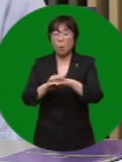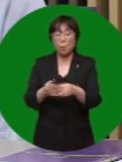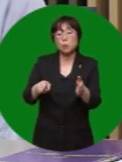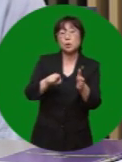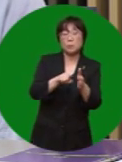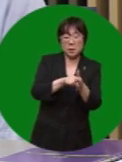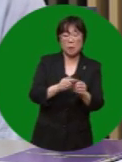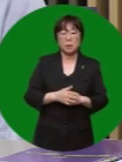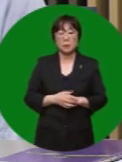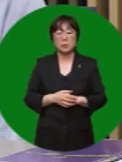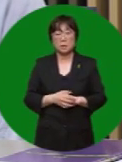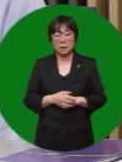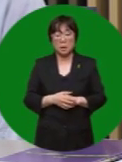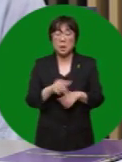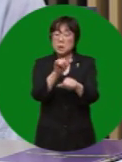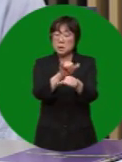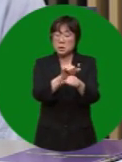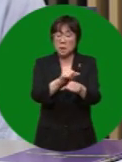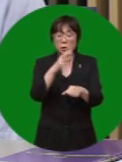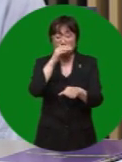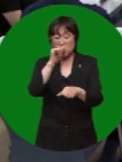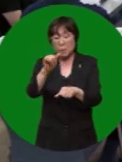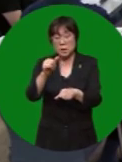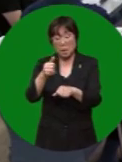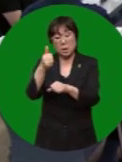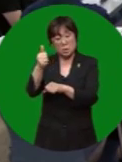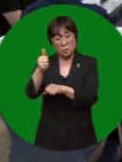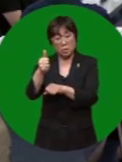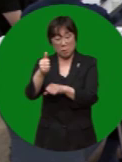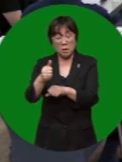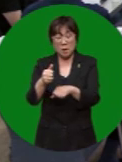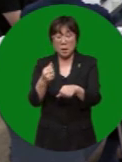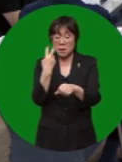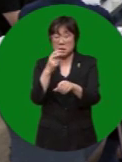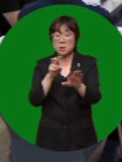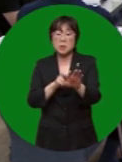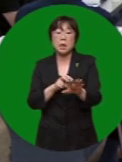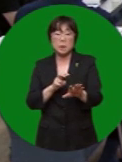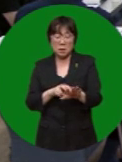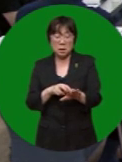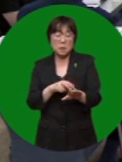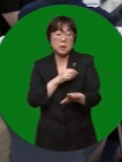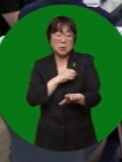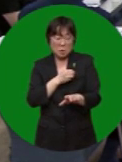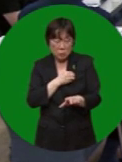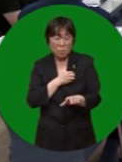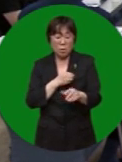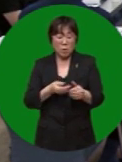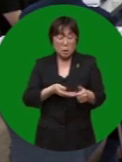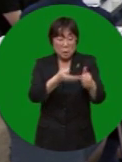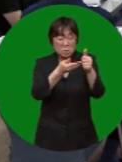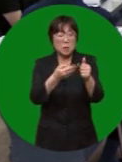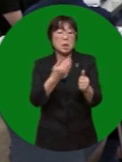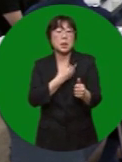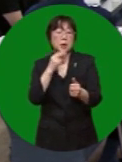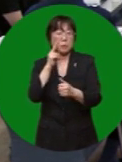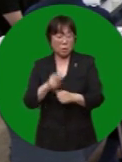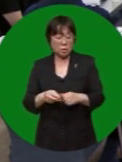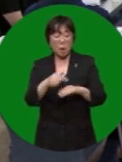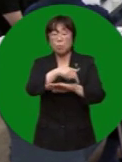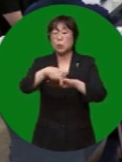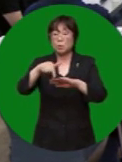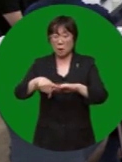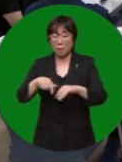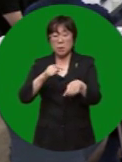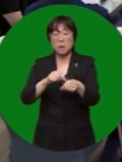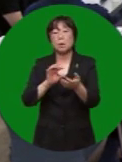めて、そういった人材のスペシャリストですね、耐震診断のスペシャリストを育成できるような そういったプログラムも